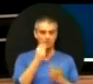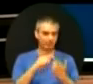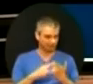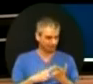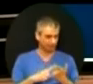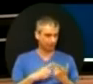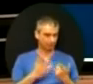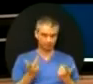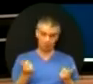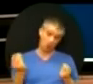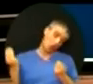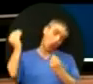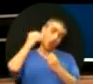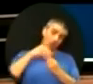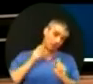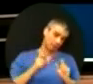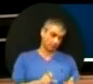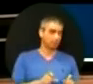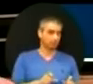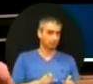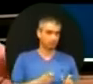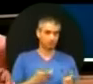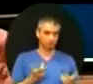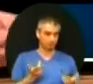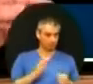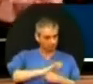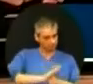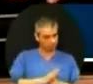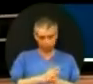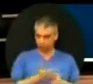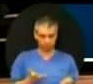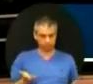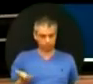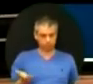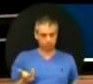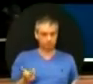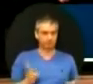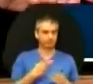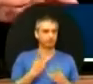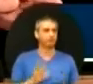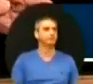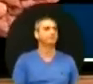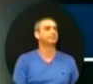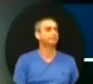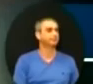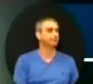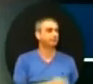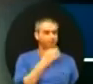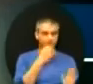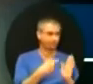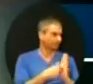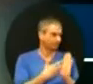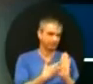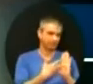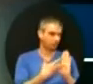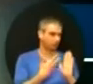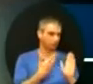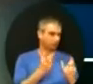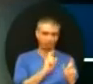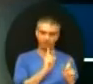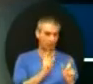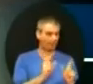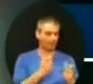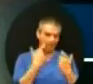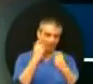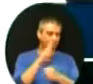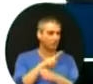תקציבית, ולהטיל עוד מגבלות באגרוף חסר הבחנה. תודה, אני רוצה לתת קריאה. לגבי השימועים, זה לא הגבלה של